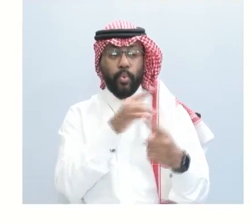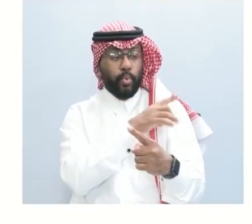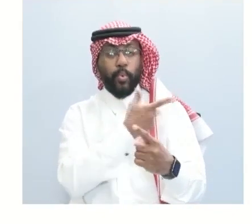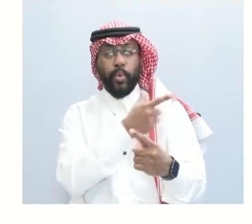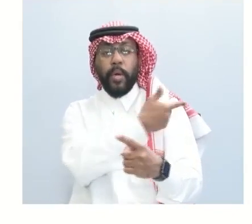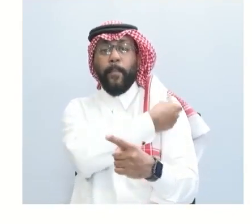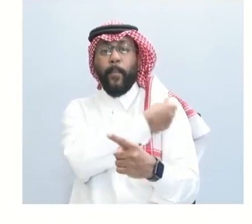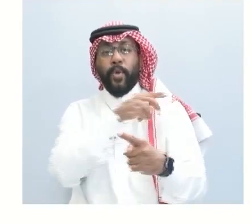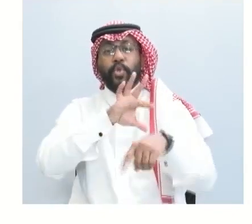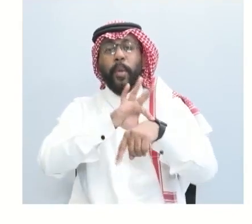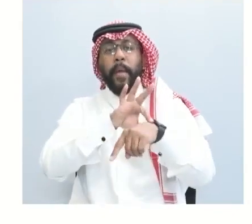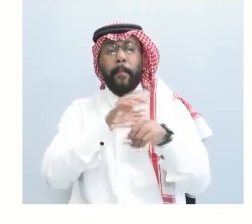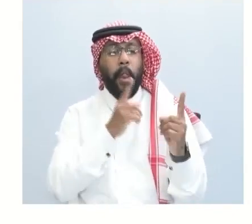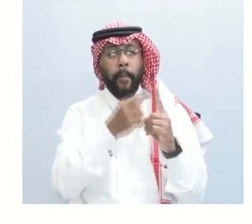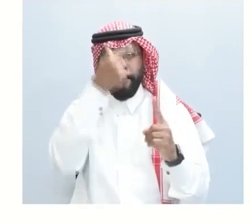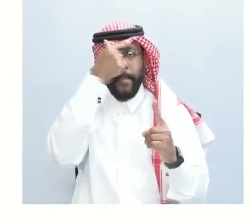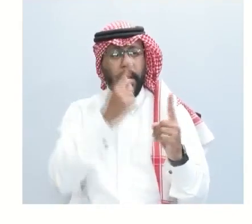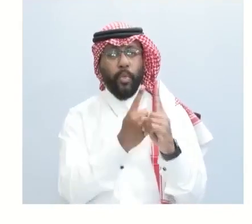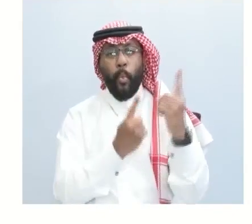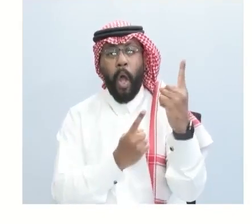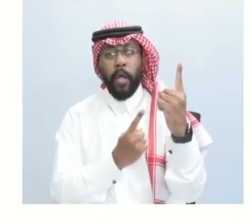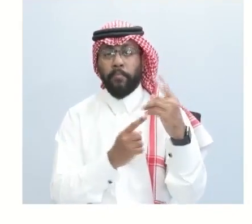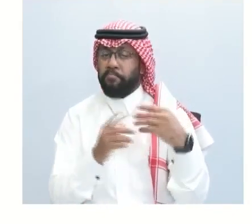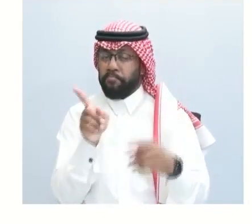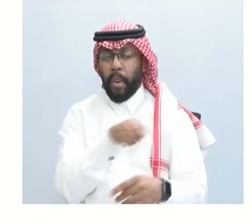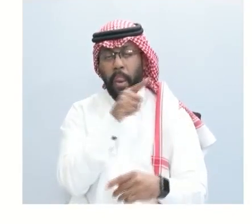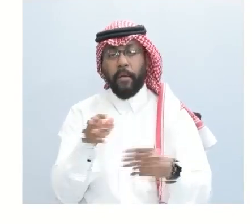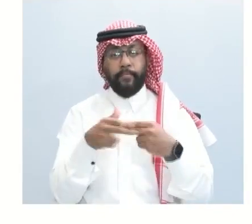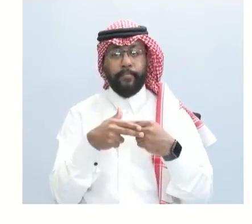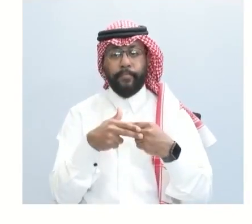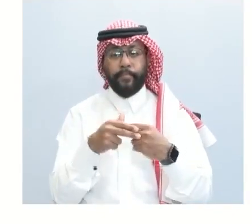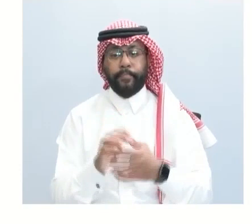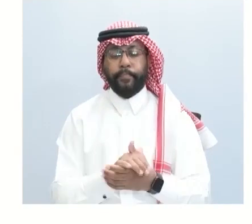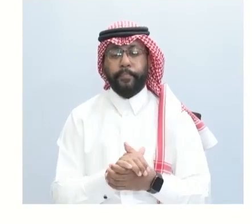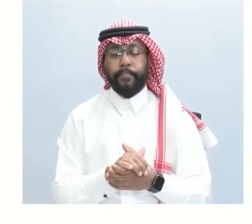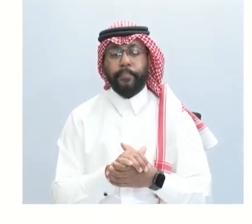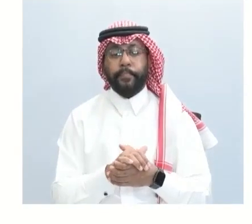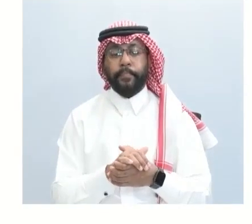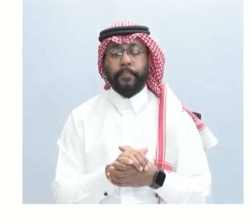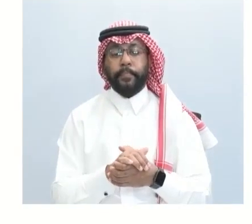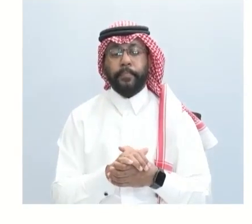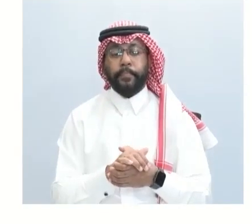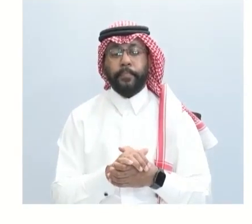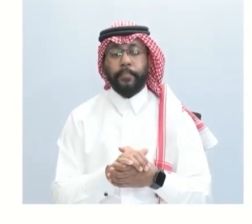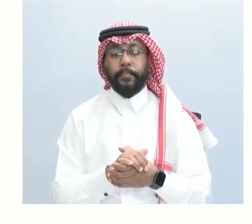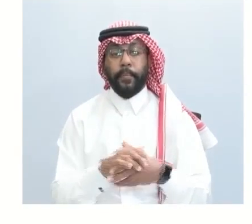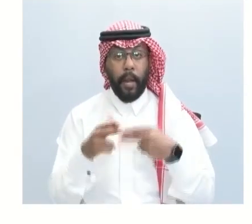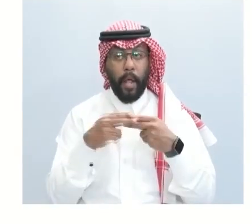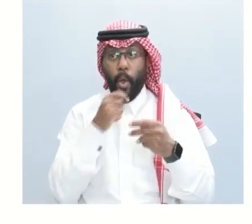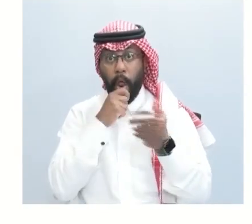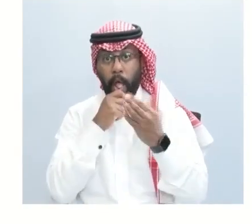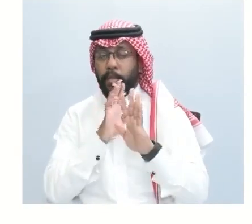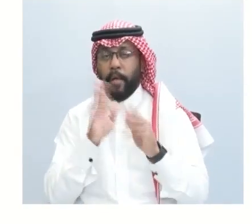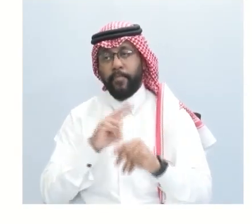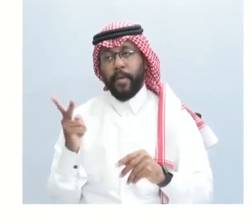معه مع المريض يتحدث مع المريض ويتحدث مع جمهور من المستمعين اذا هو من المواقف غير المنتميه من المواقف غير المنتميه